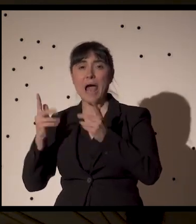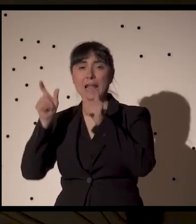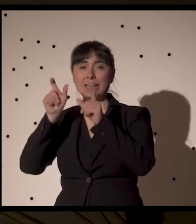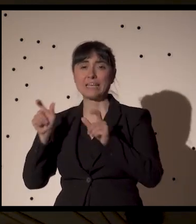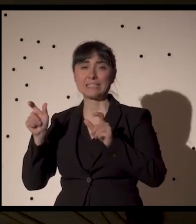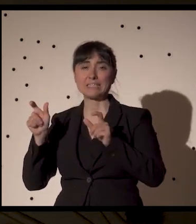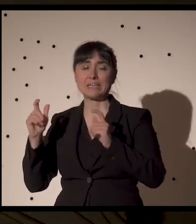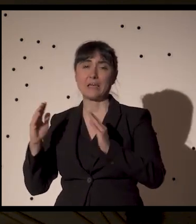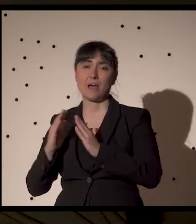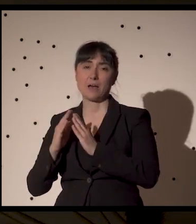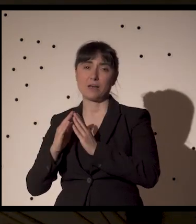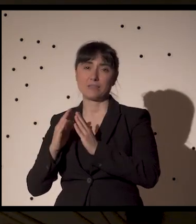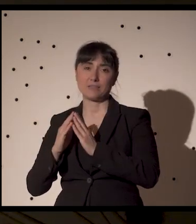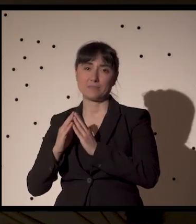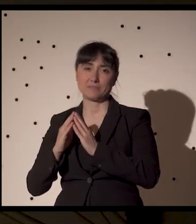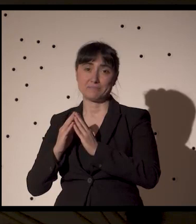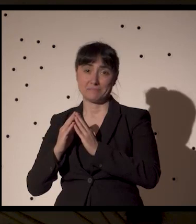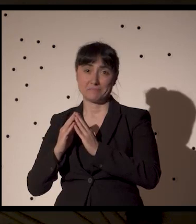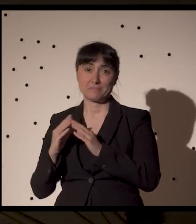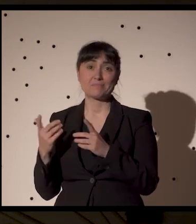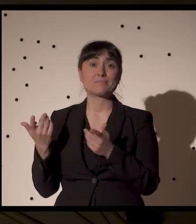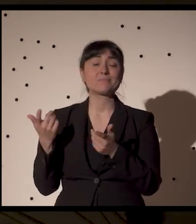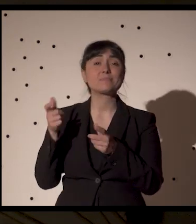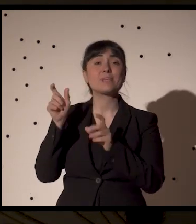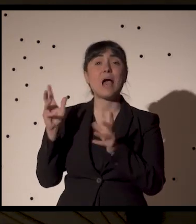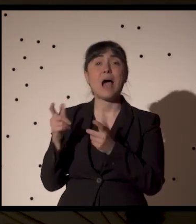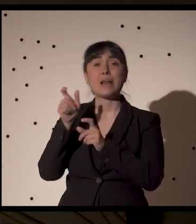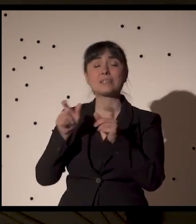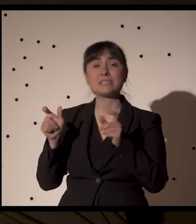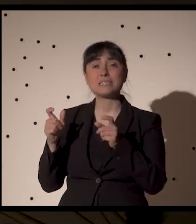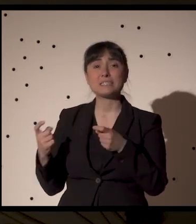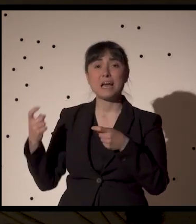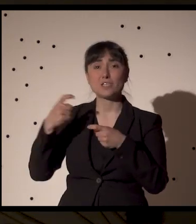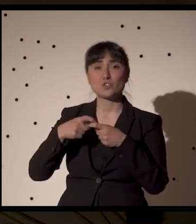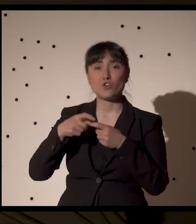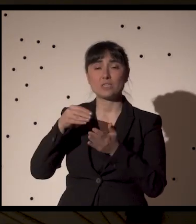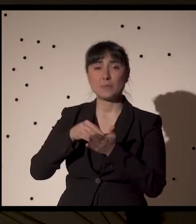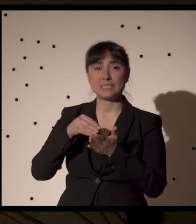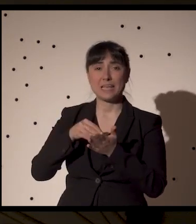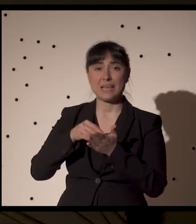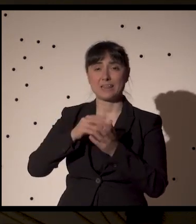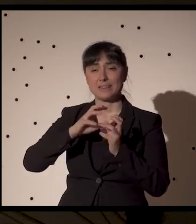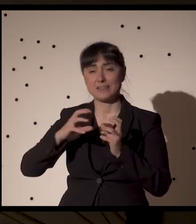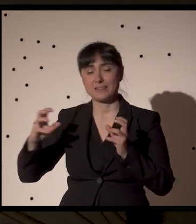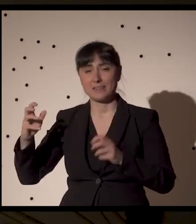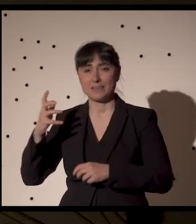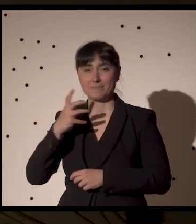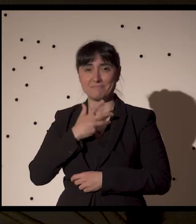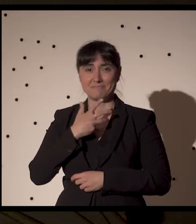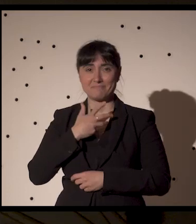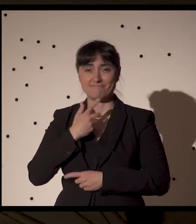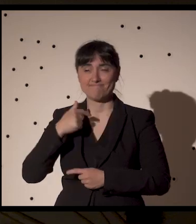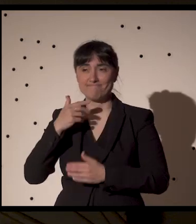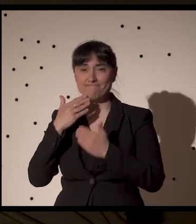gli artisti gli artisti associati che saranno presenti sono Pascal Lambert Davide Carnevali Marta cuscunà Marco